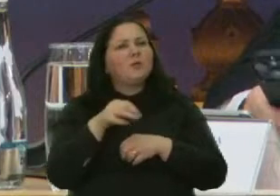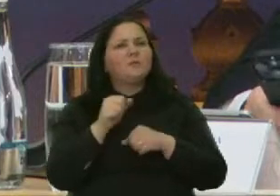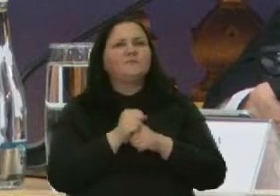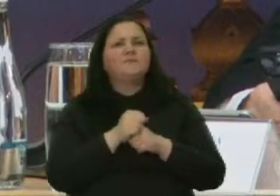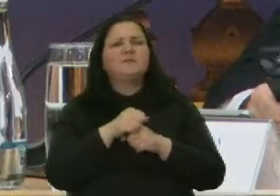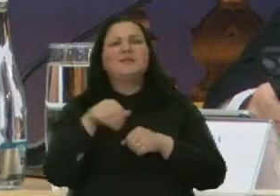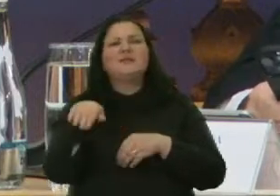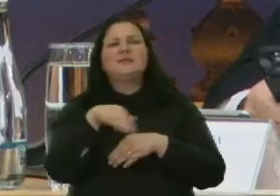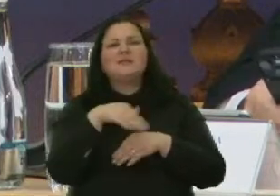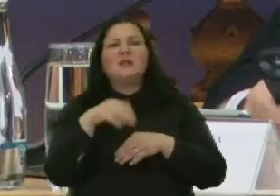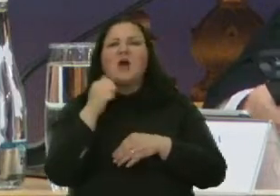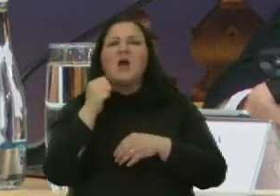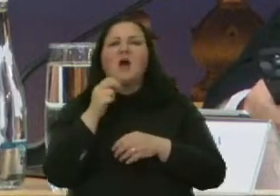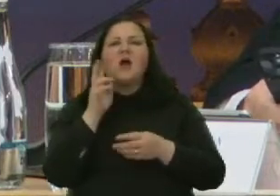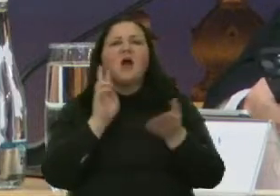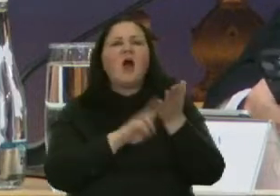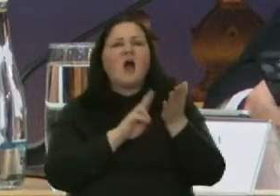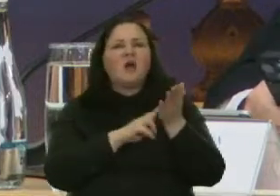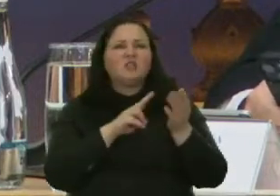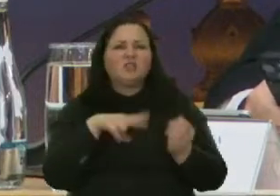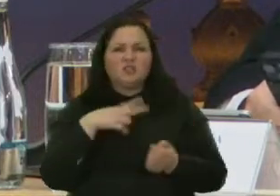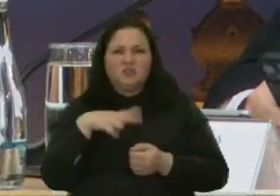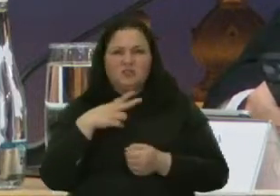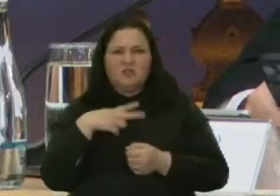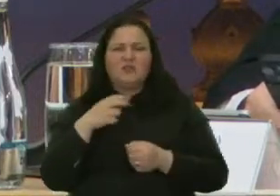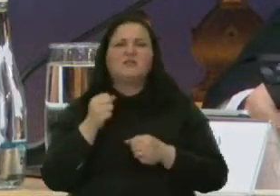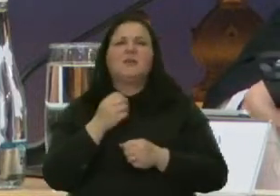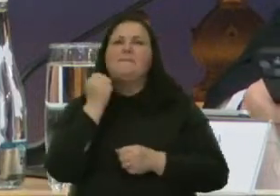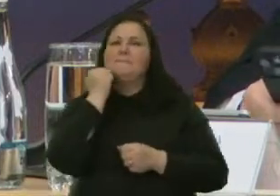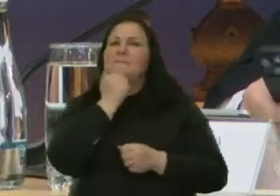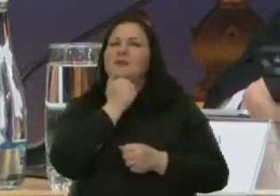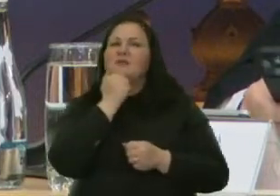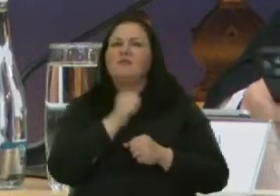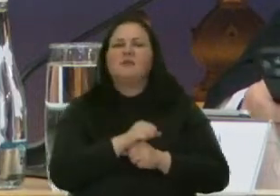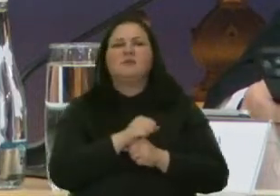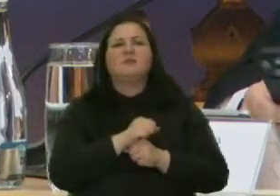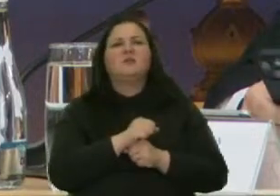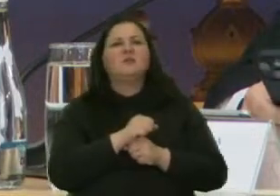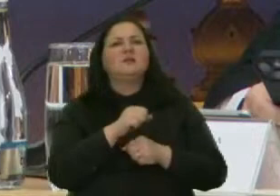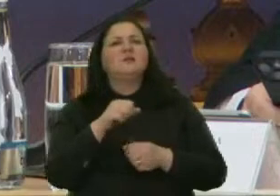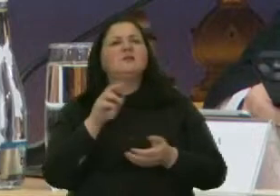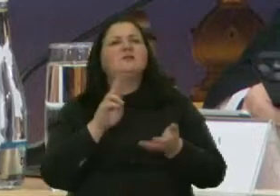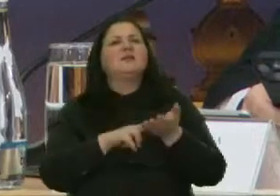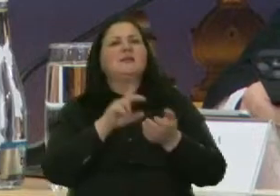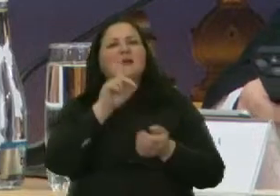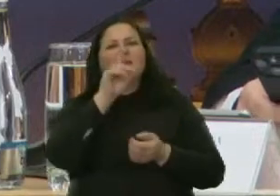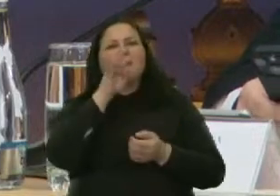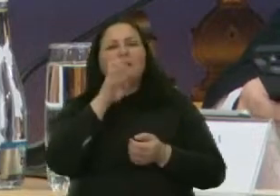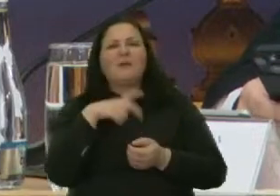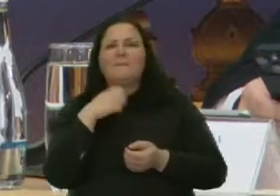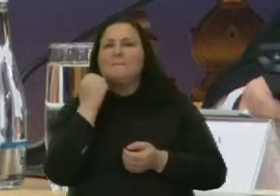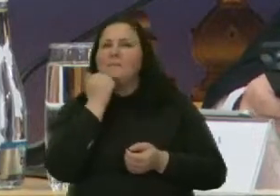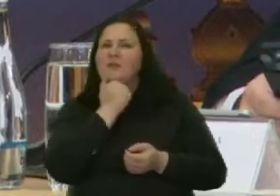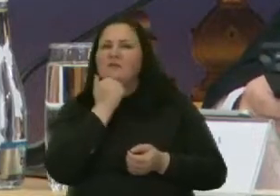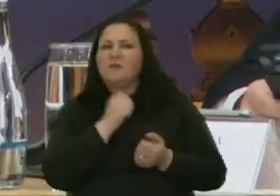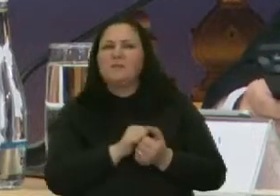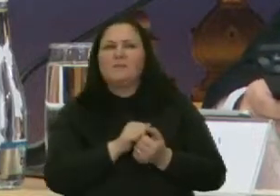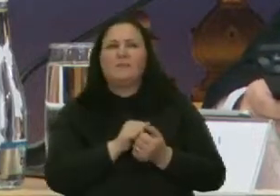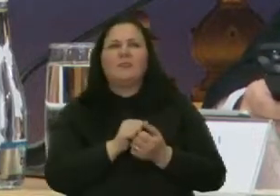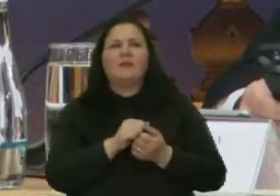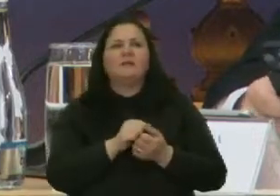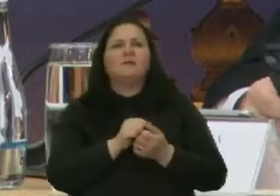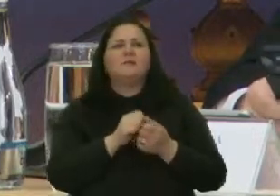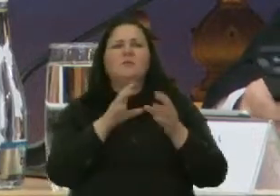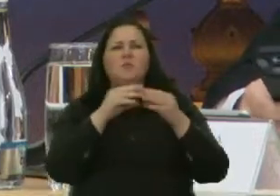argintului este privată strada rubinului este în fază de obținerea autorizației de construcții strada diamantului este privată strada pretorului este stradă